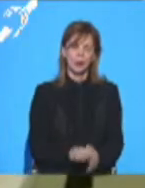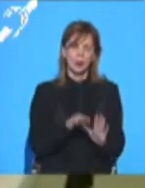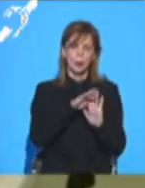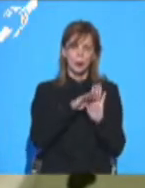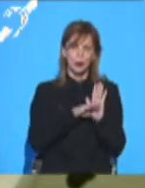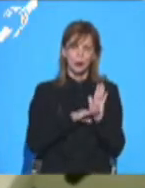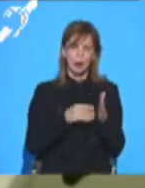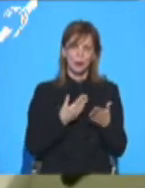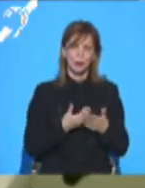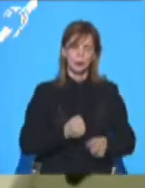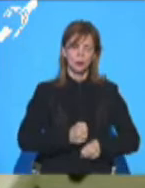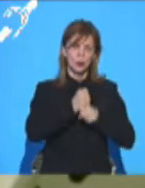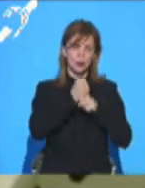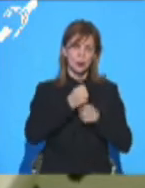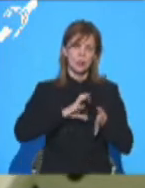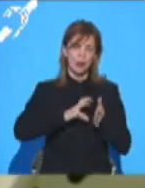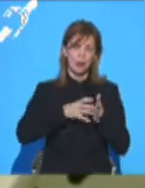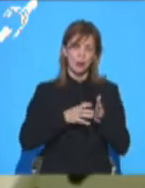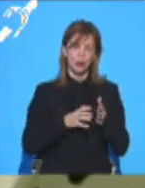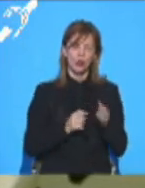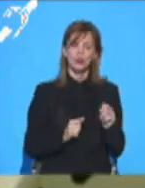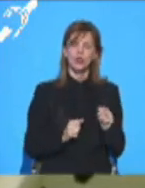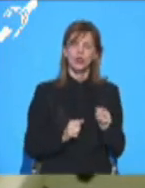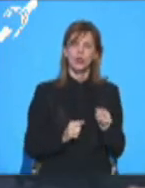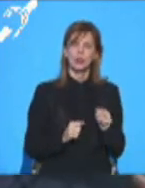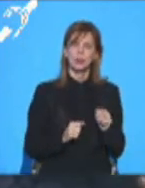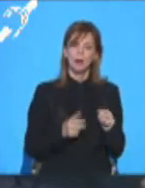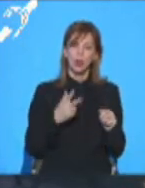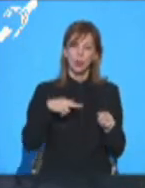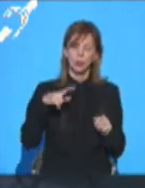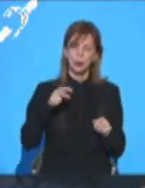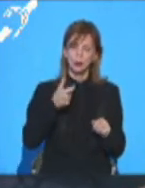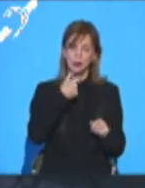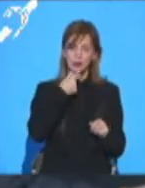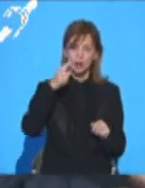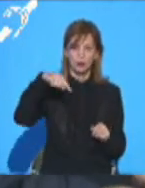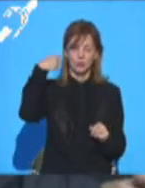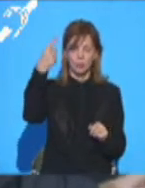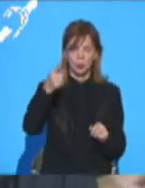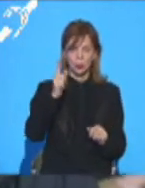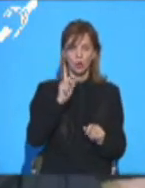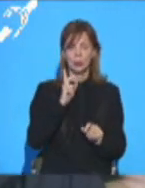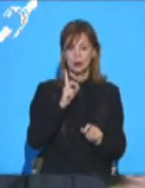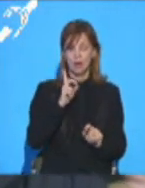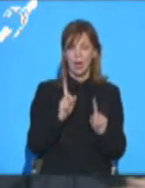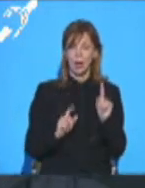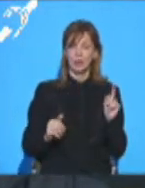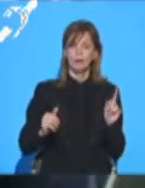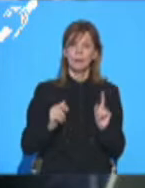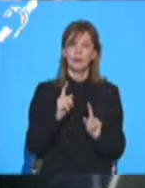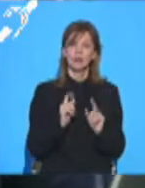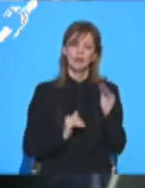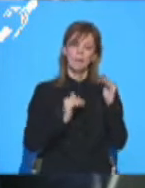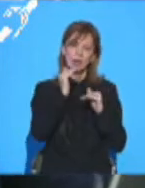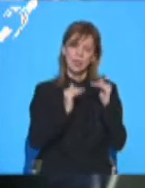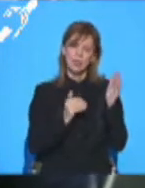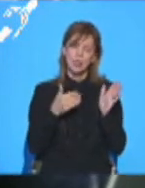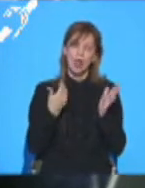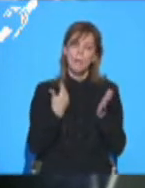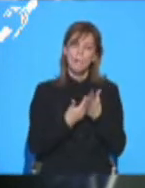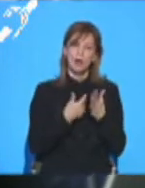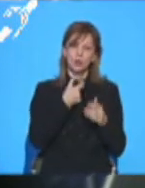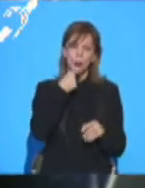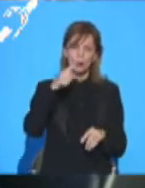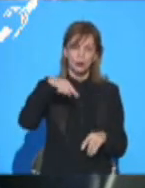Programul de susținere a producției de tomate în spații protejate va continua și în anul viitor. Spre deosebire de cum a funcționat în acest an, pentru